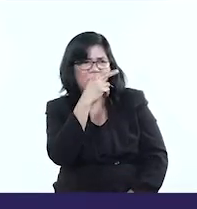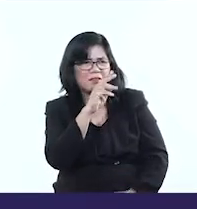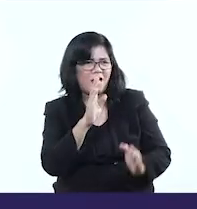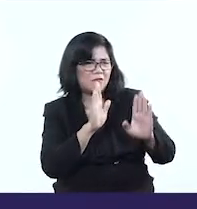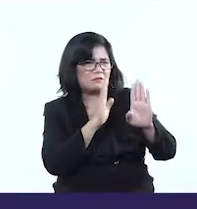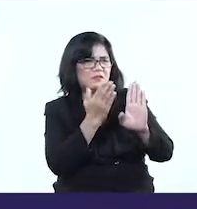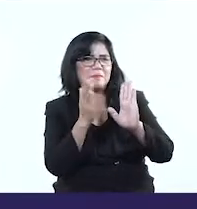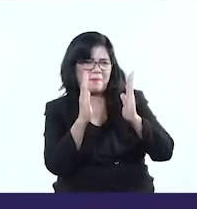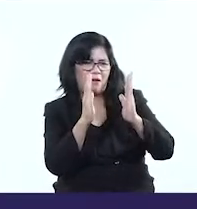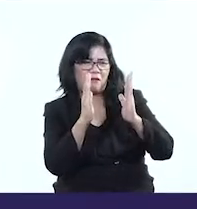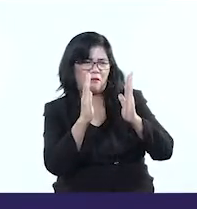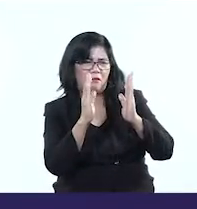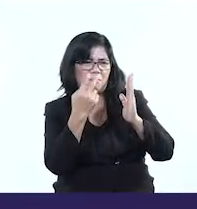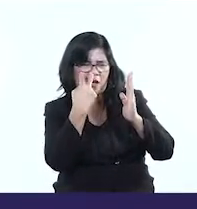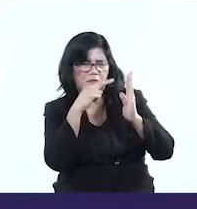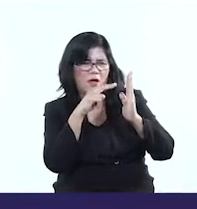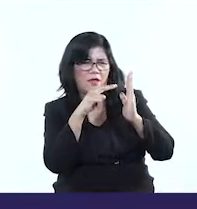melihat hati